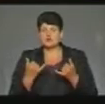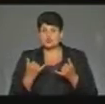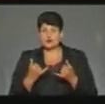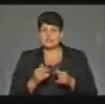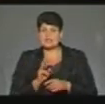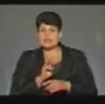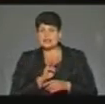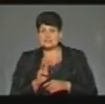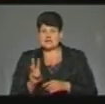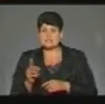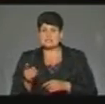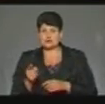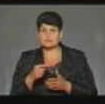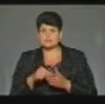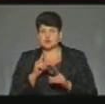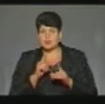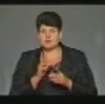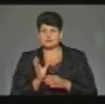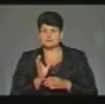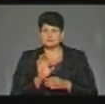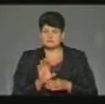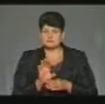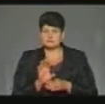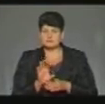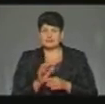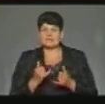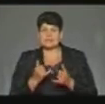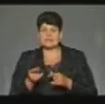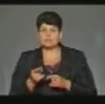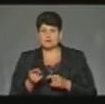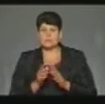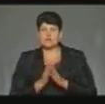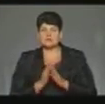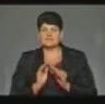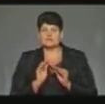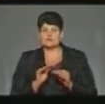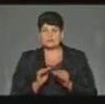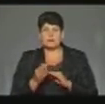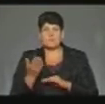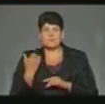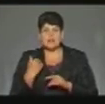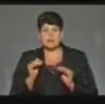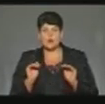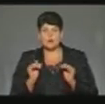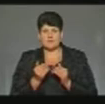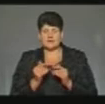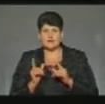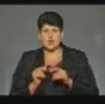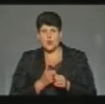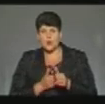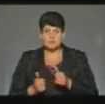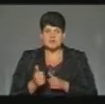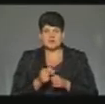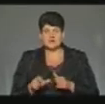сайті Тернопільської міської ради з'явилася петиція, де тернополяни просять встановити попередні обмежувачі на об'їзній дорозі